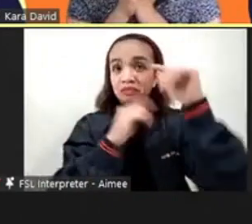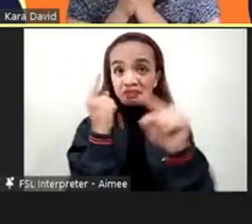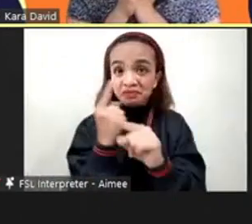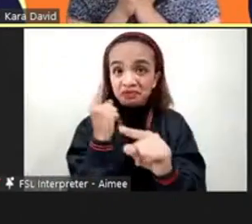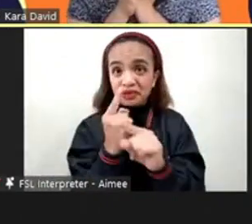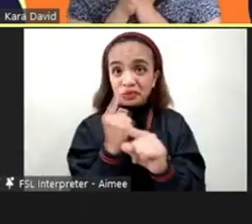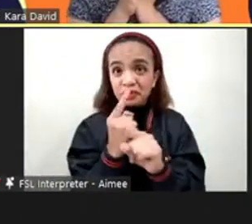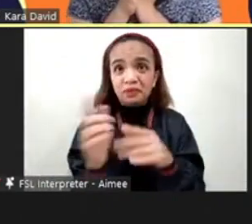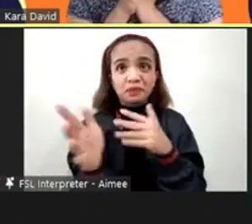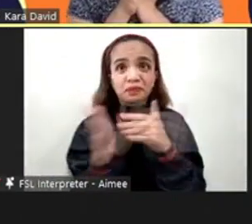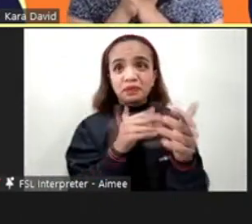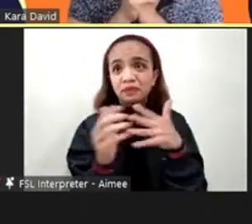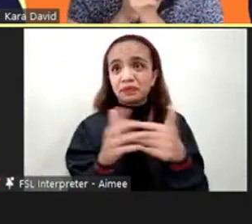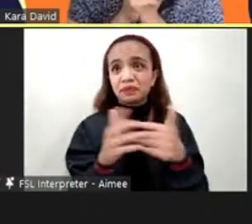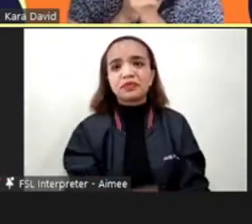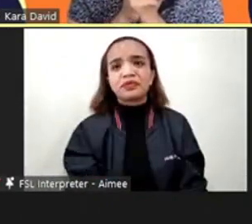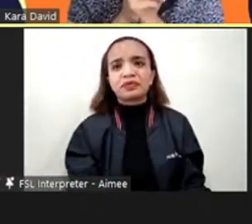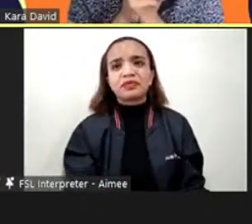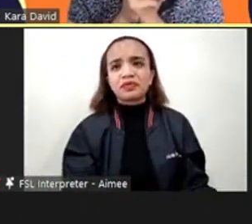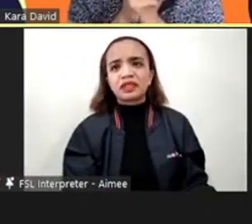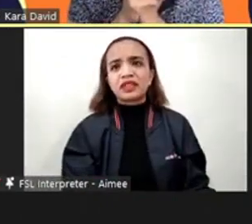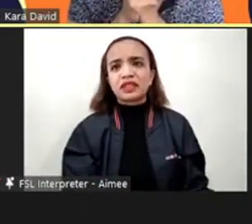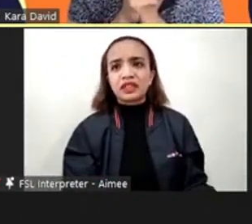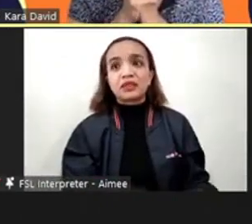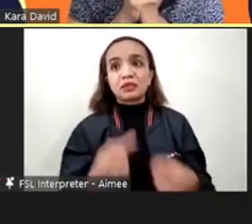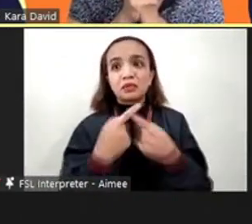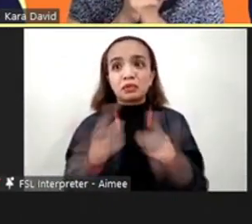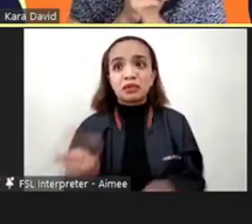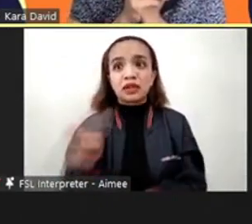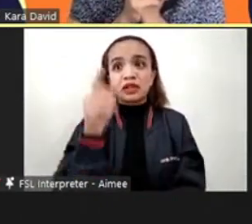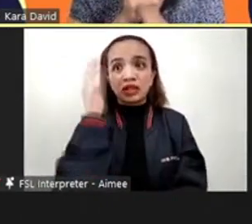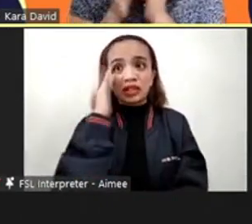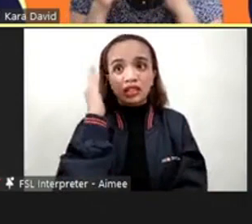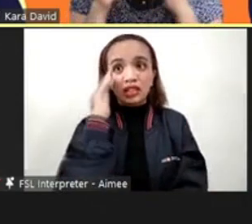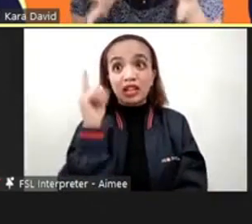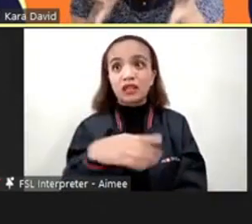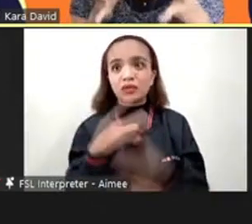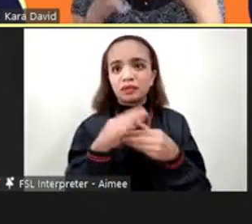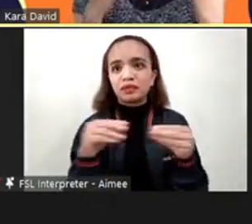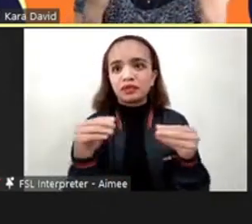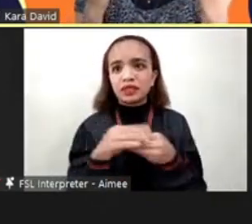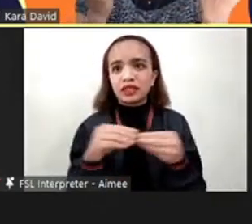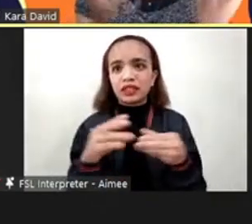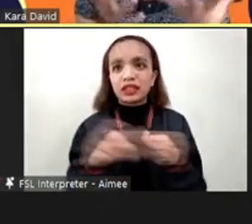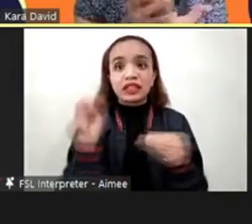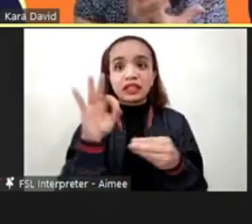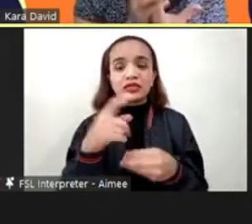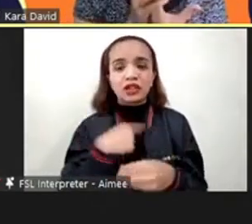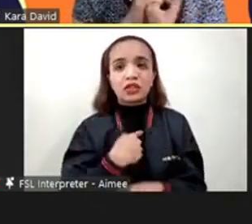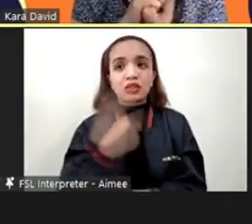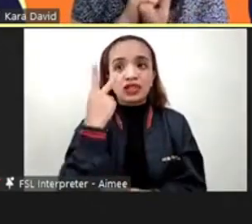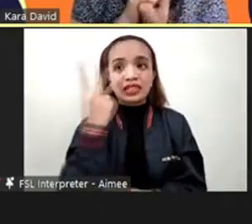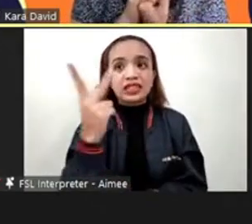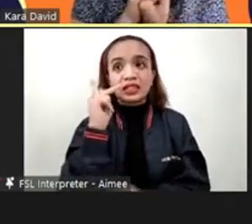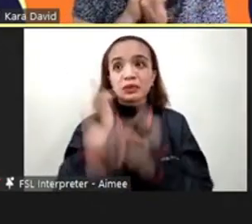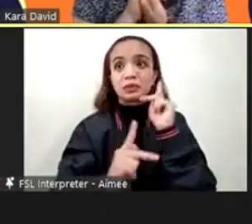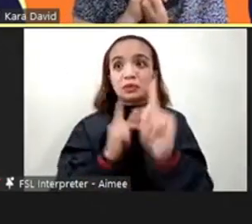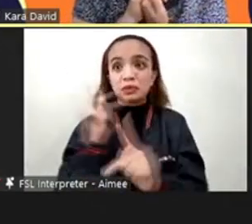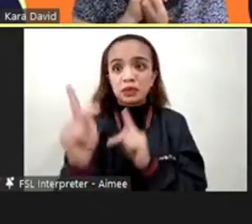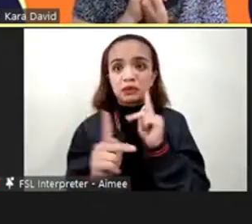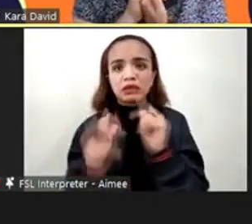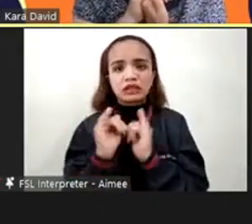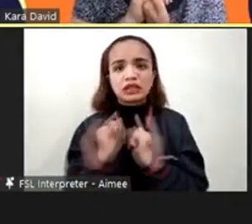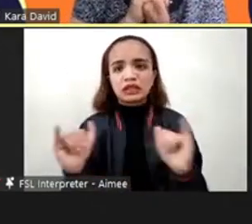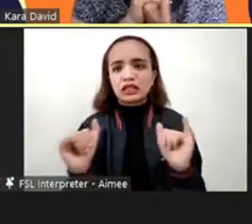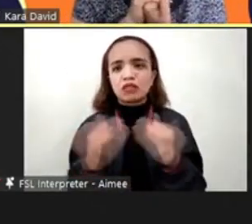ng pandemya. Pero, alam niyo po, kwento ko lang ha, kapag nakakakita ako ng mga tao na lumalaban pa rin sa gitna